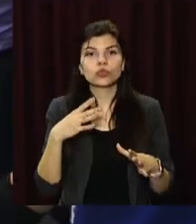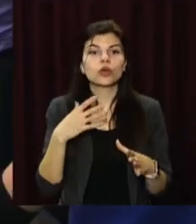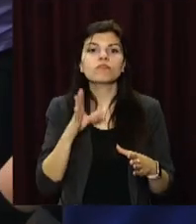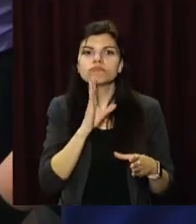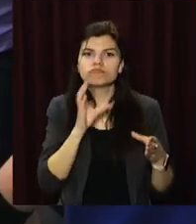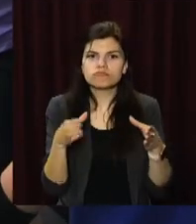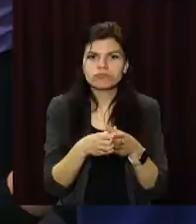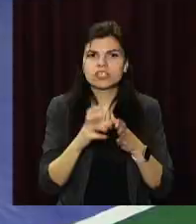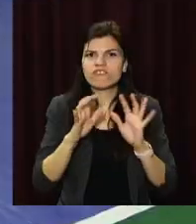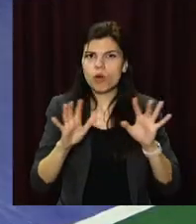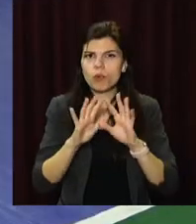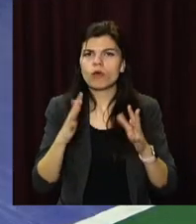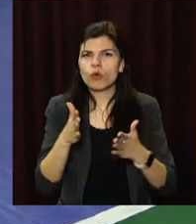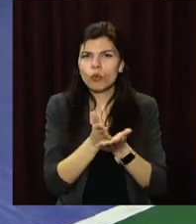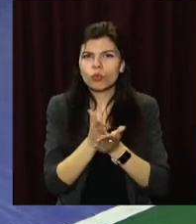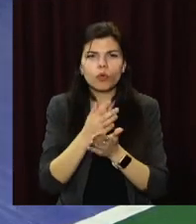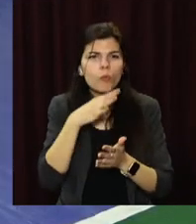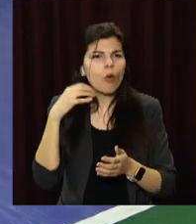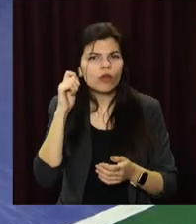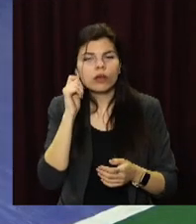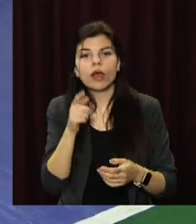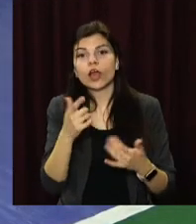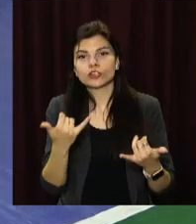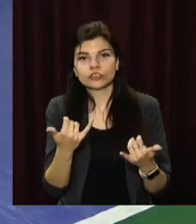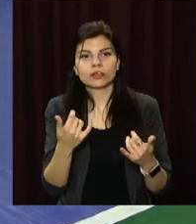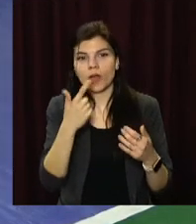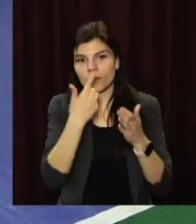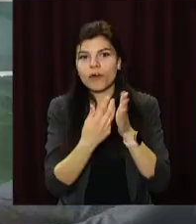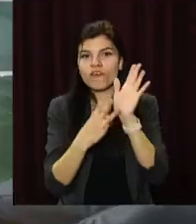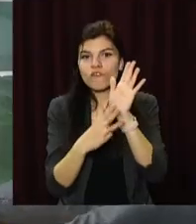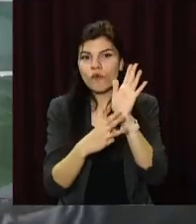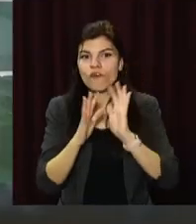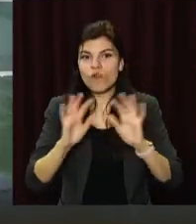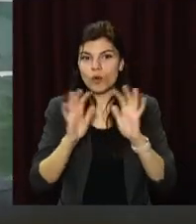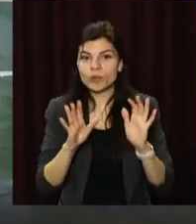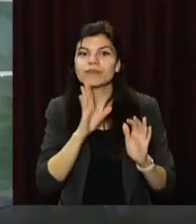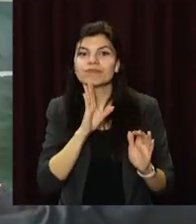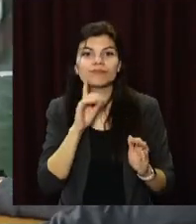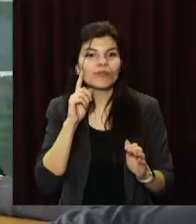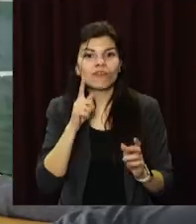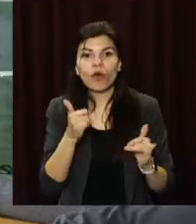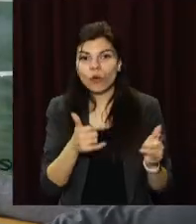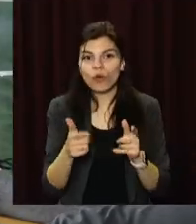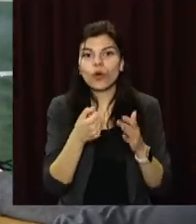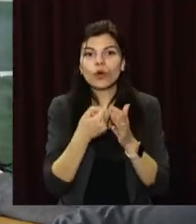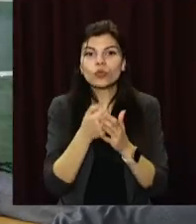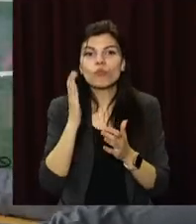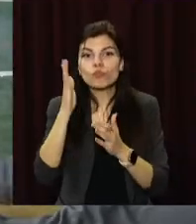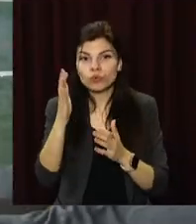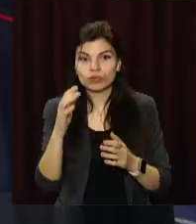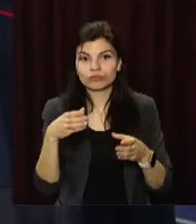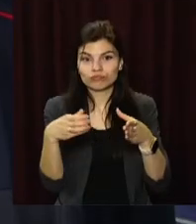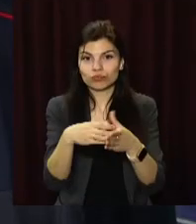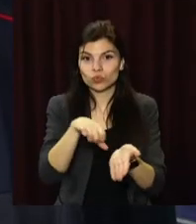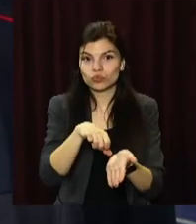команду з волейболу Кам'янського. Нині під його шефством понад 80 волейболісток. Зараз вони готуються до чергового турніру. Моя